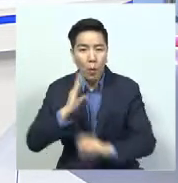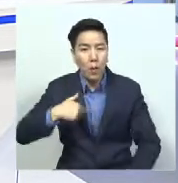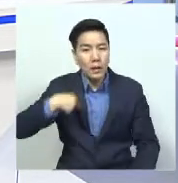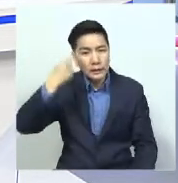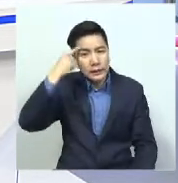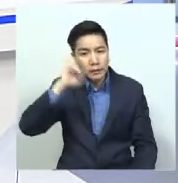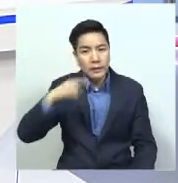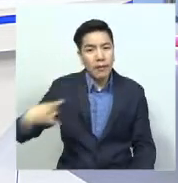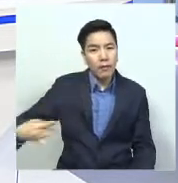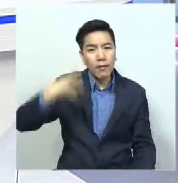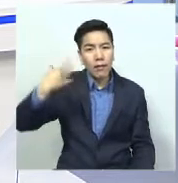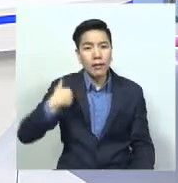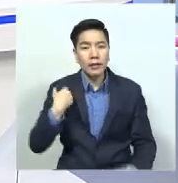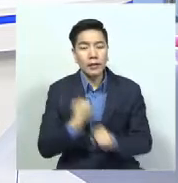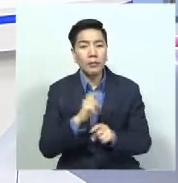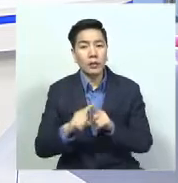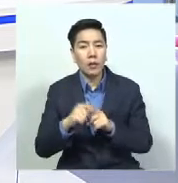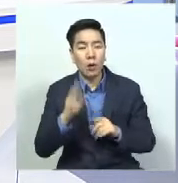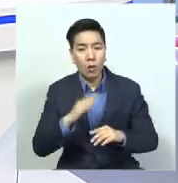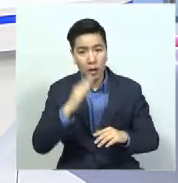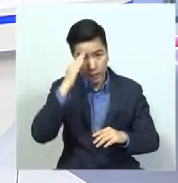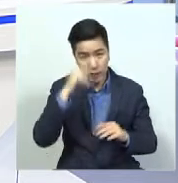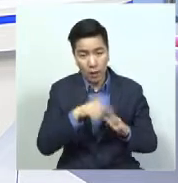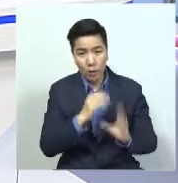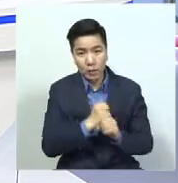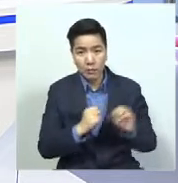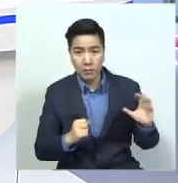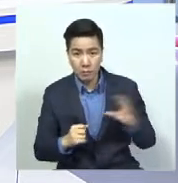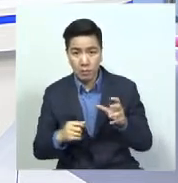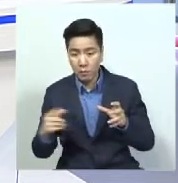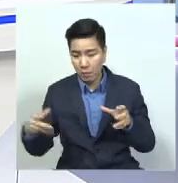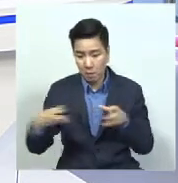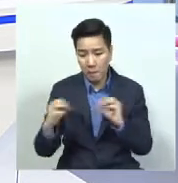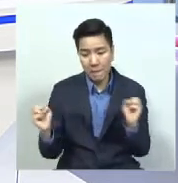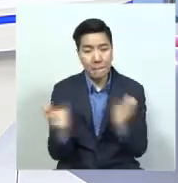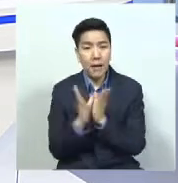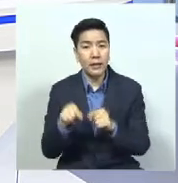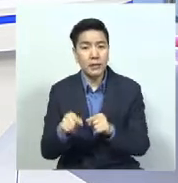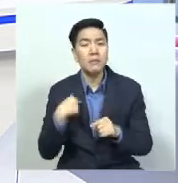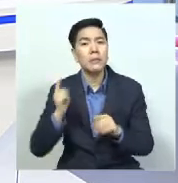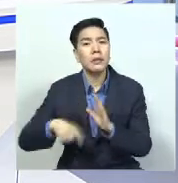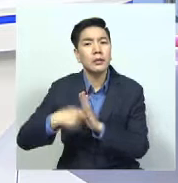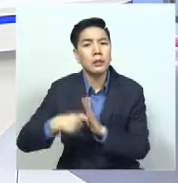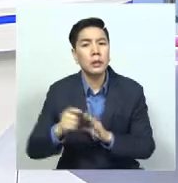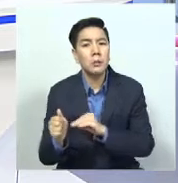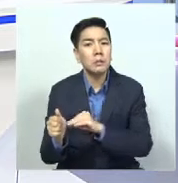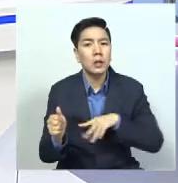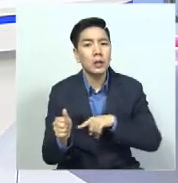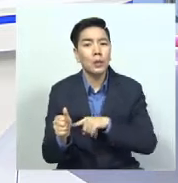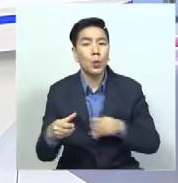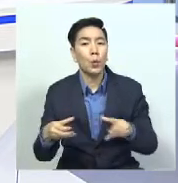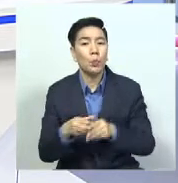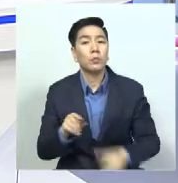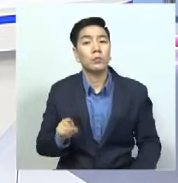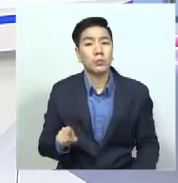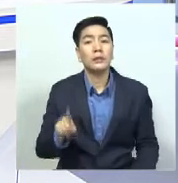นร้ายตอบโต้หลังจากที่มีเหตุการณ์เจ้าหน้าที่ปะทุกับประทะกับกลุ่มคนร้ายนะคะแล้วก็เป็นเหตุให้แกนนำกลุ่มก่อเ